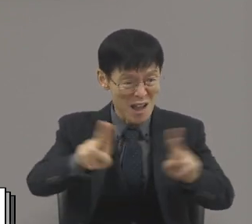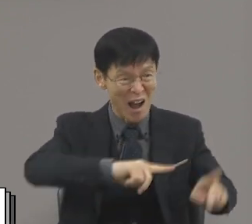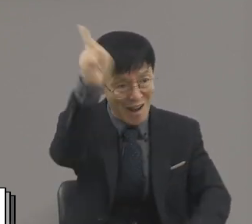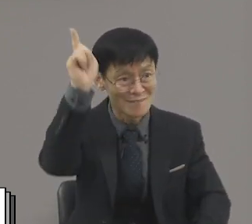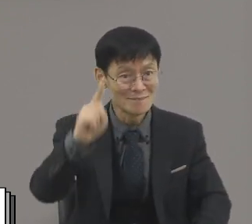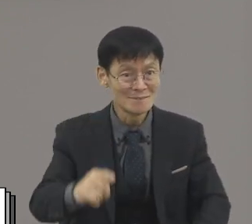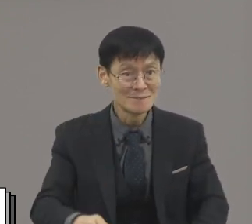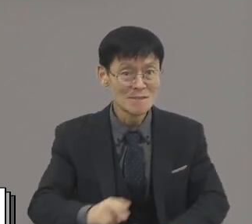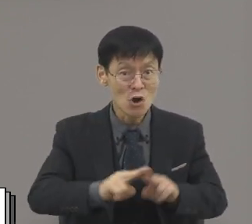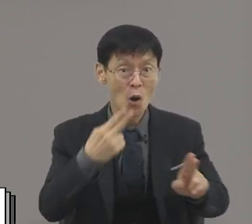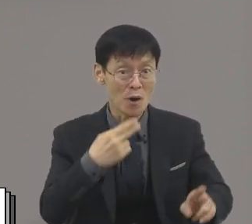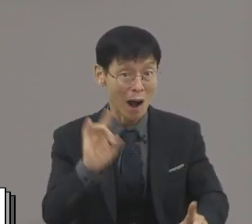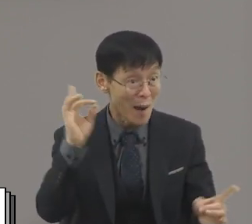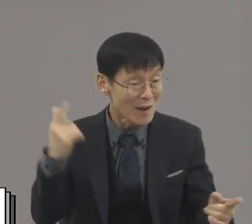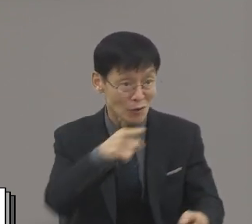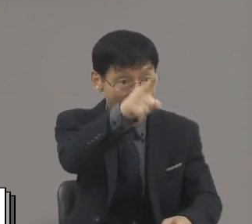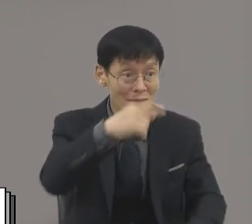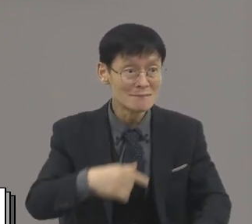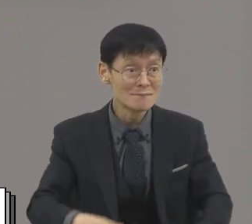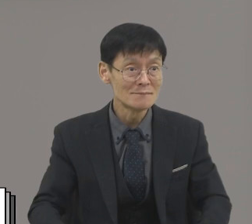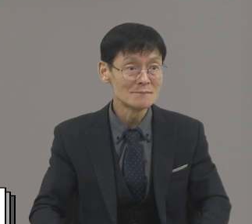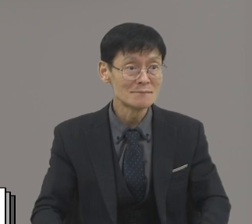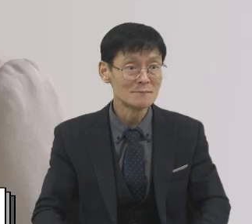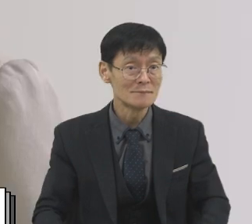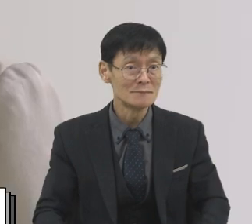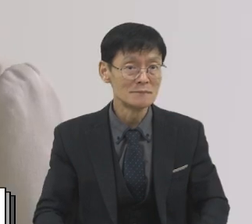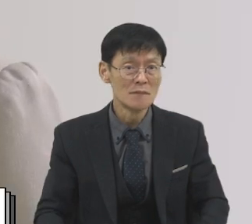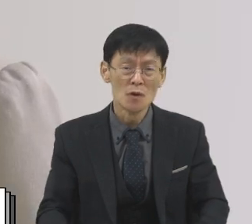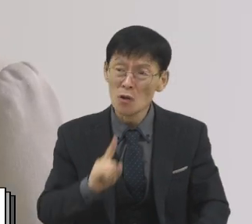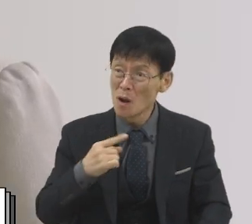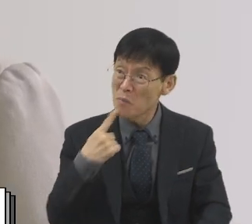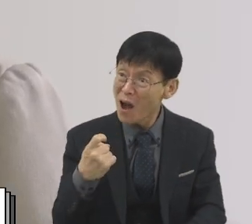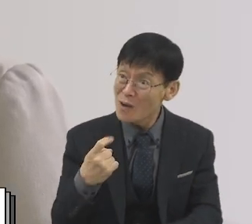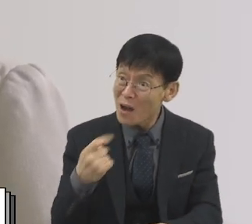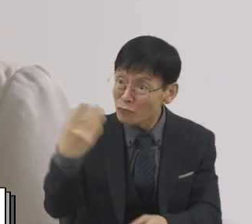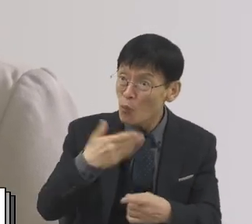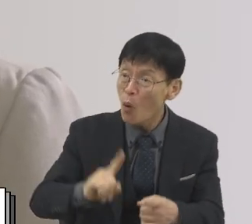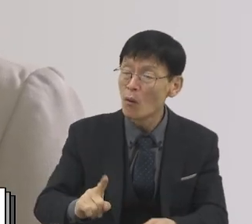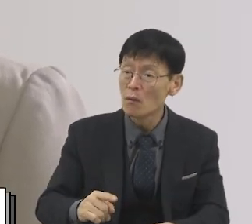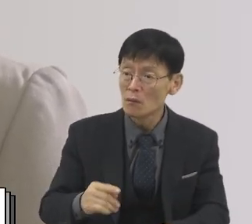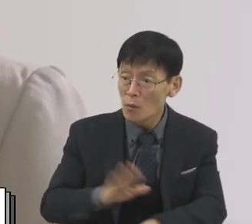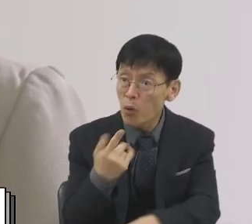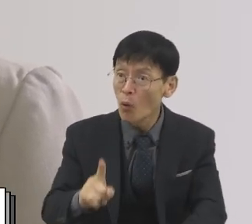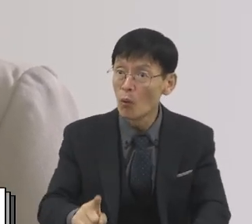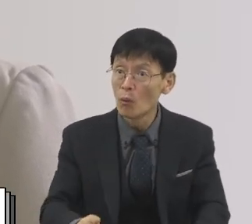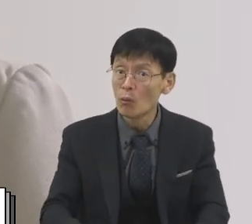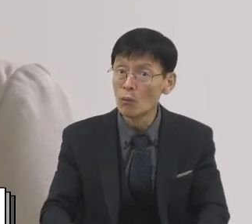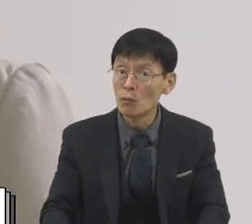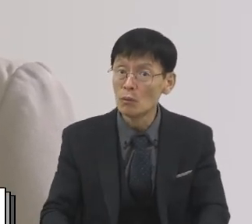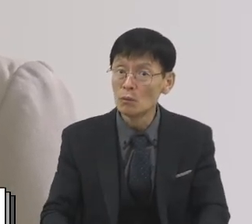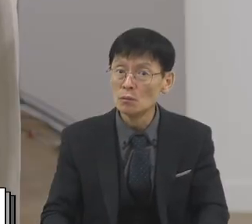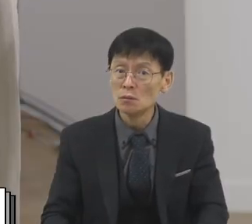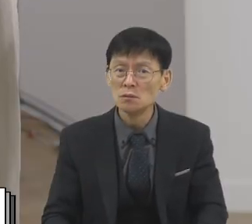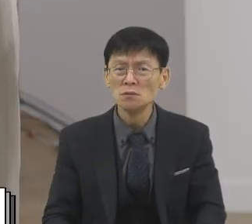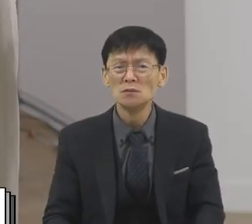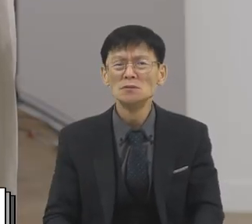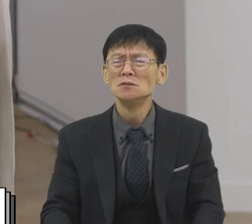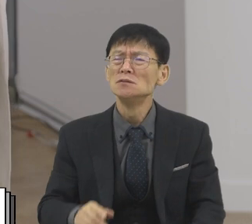만들려? 너 취소 안 하면 나 가만 안 했는다. 팀장님, 저를 지금 협박하시는 겁니다.